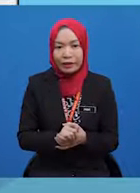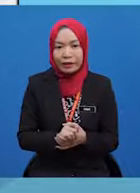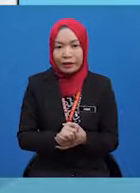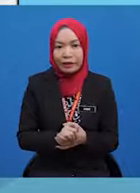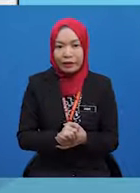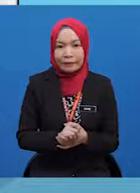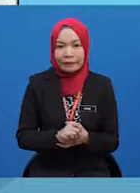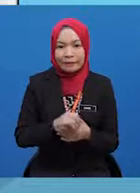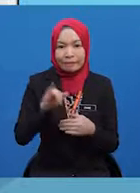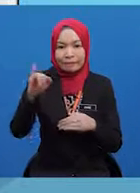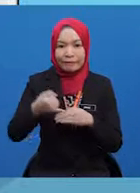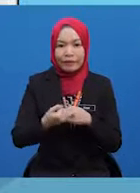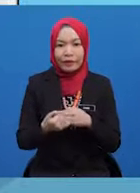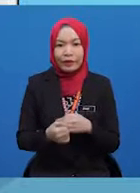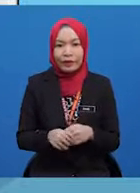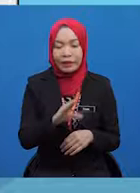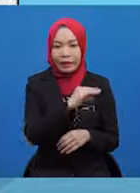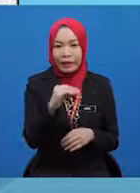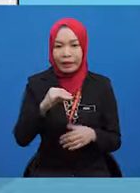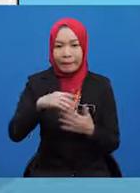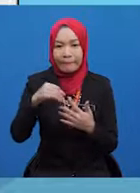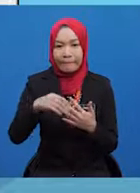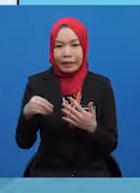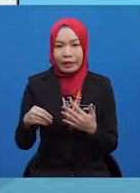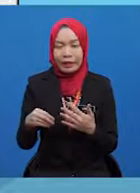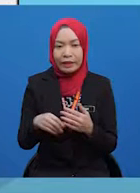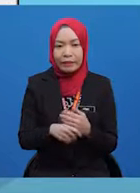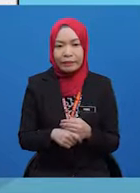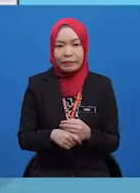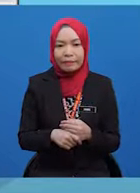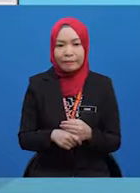Import dan pilih model mesin pengimbas.